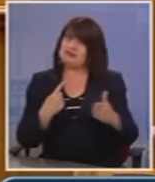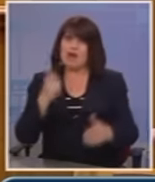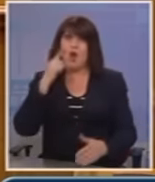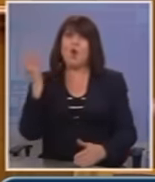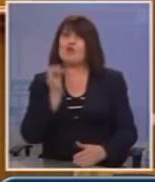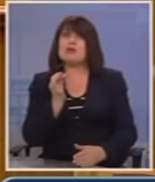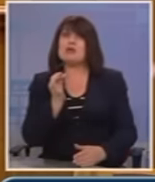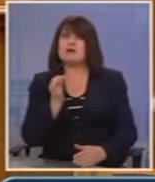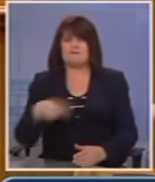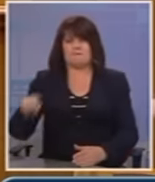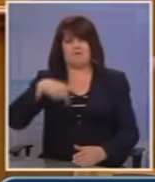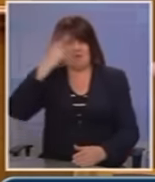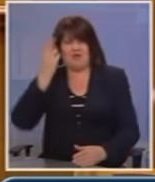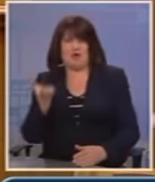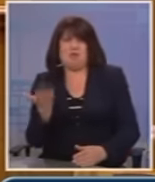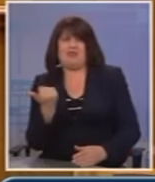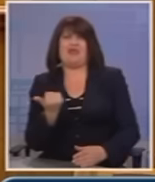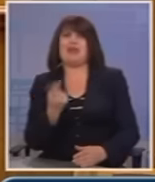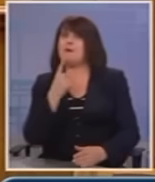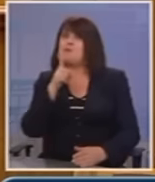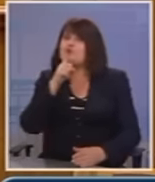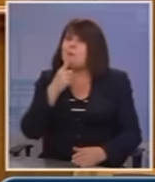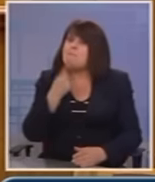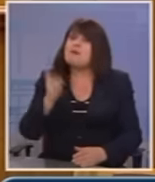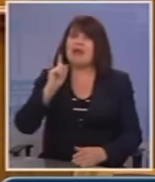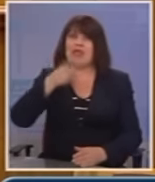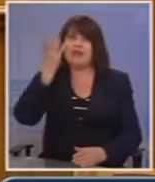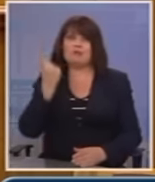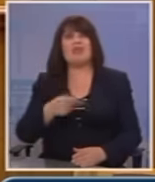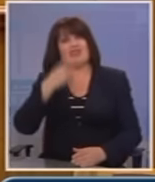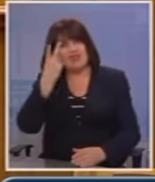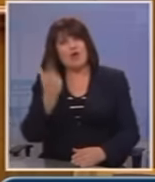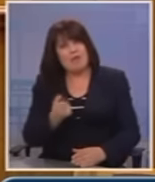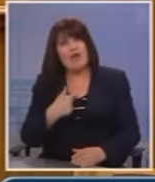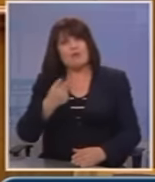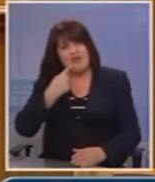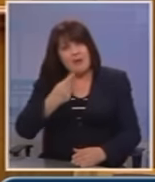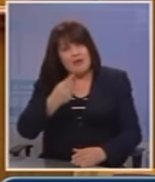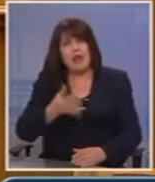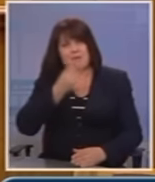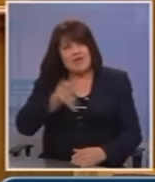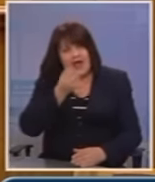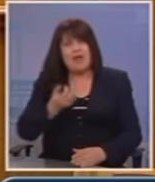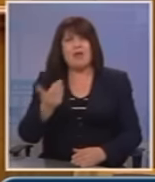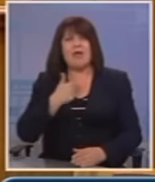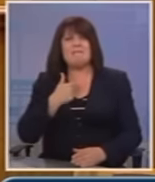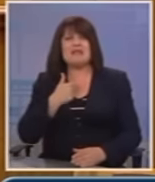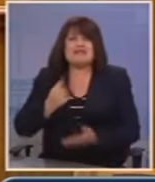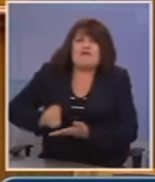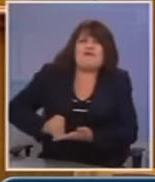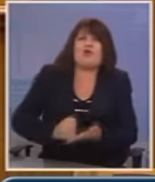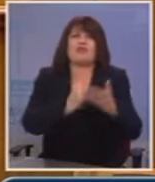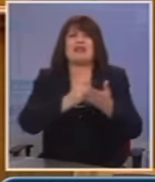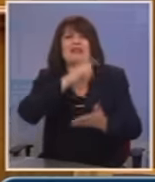«Εσείς δεν έχετε δικαίωμα δια να ομιλείτε». Δικαιούμαστε και θα μιλάμε, γιατί εμείς βάλαμε φλάτη